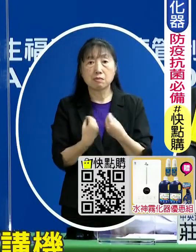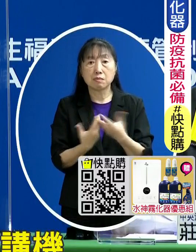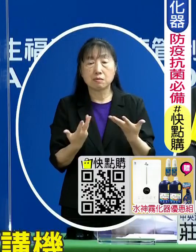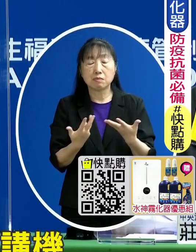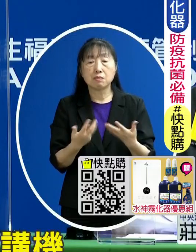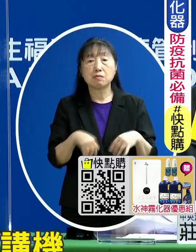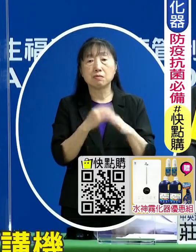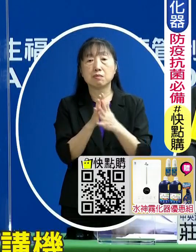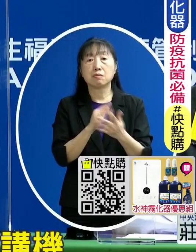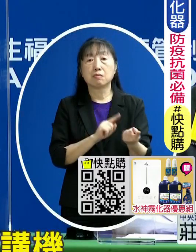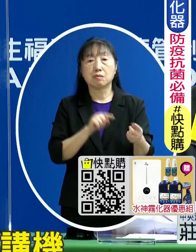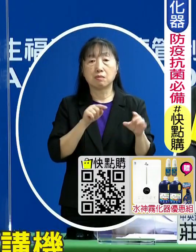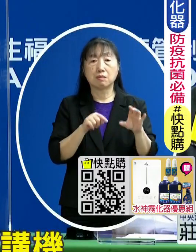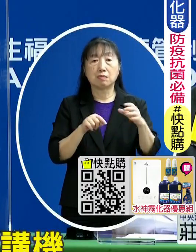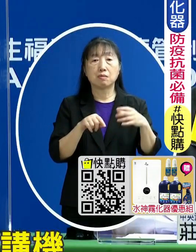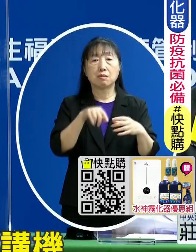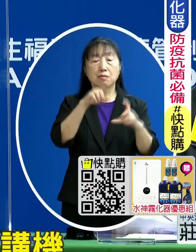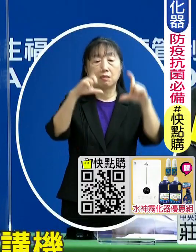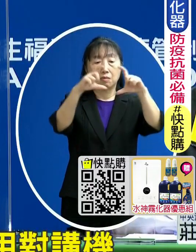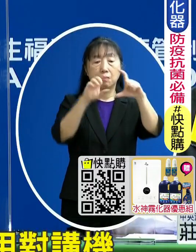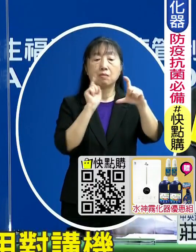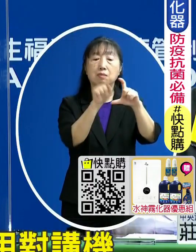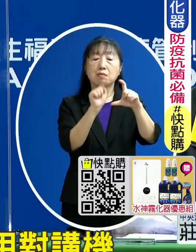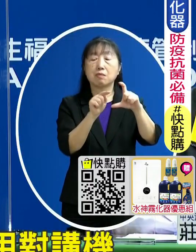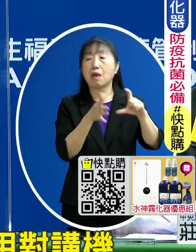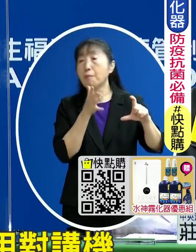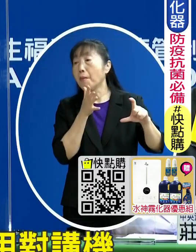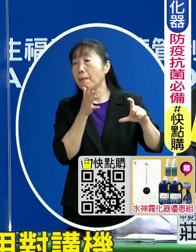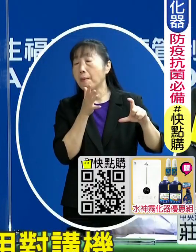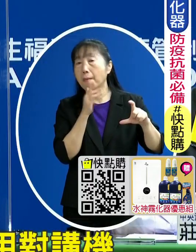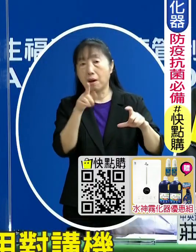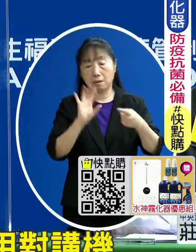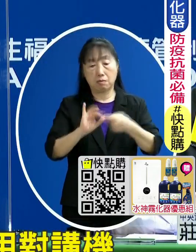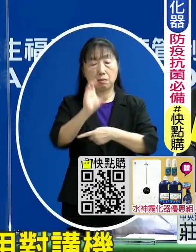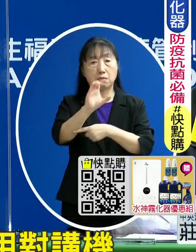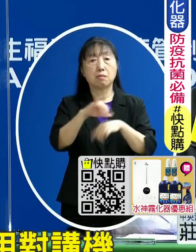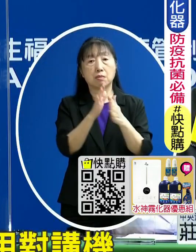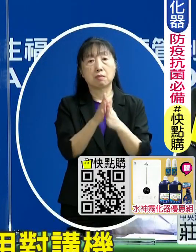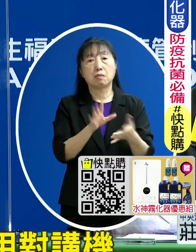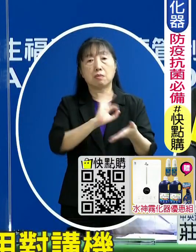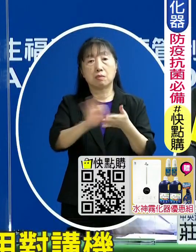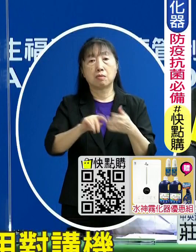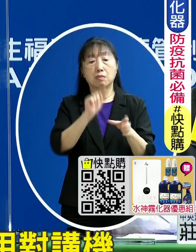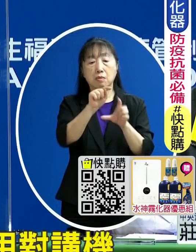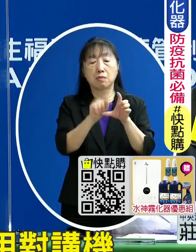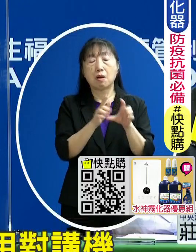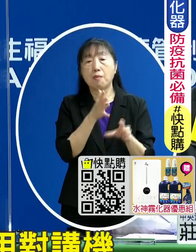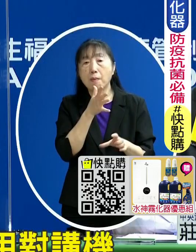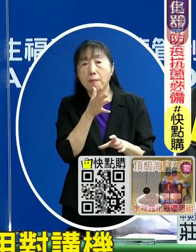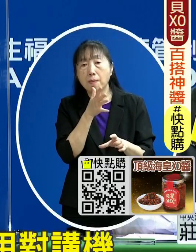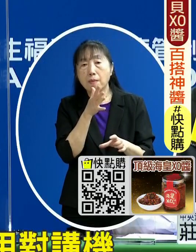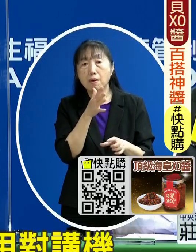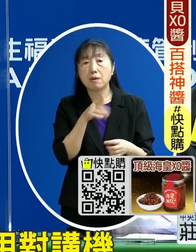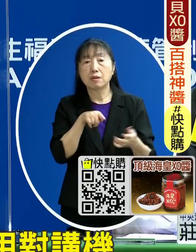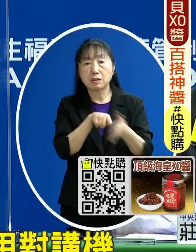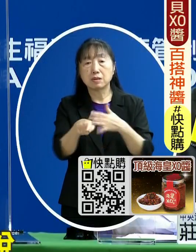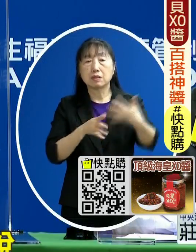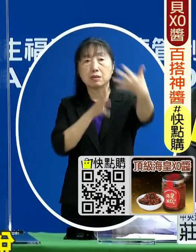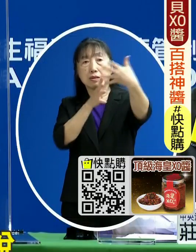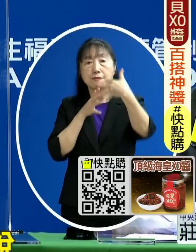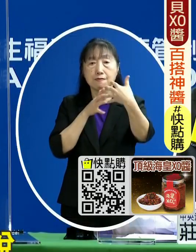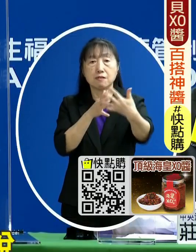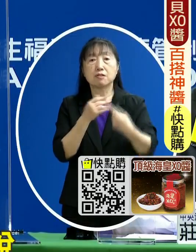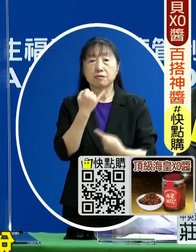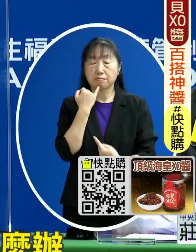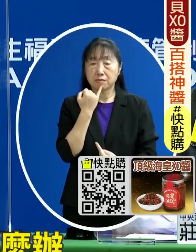是运用对讲机，相信90%以上都是运用对讲机嘛，那大家要开始